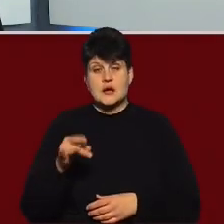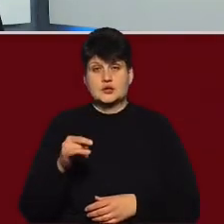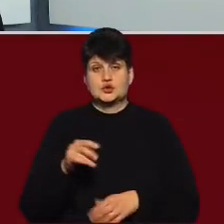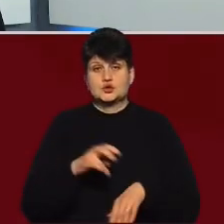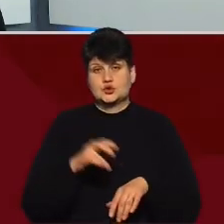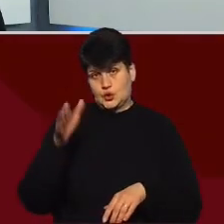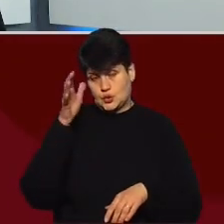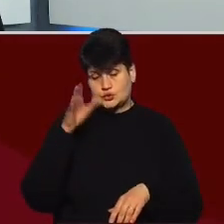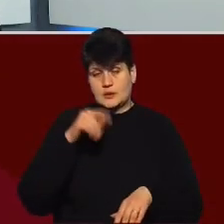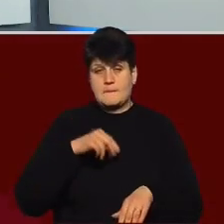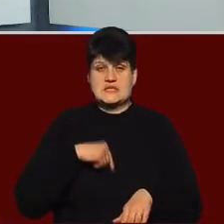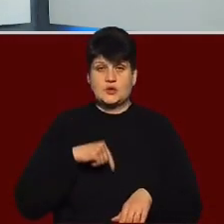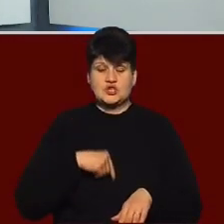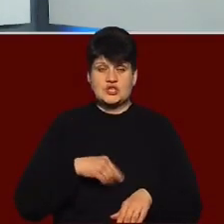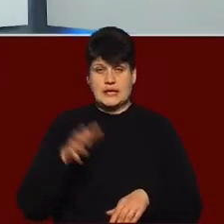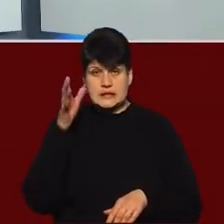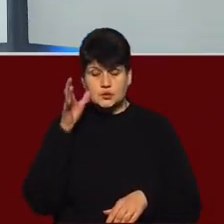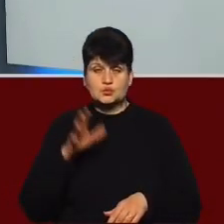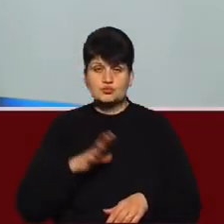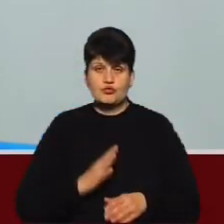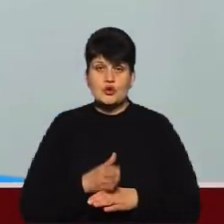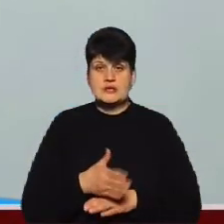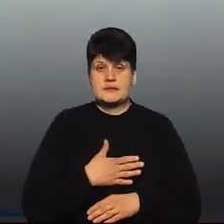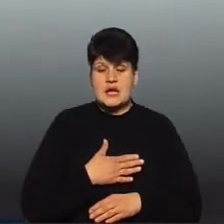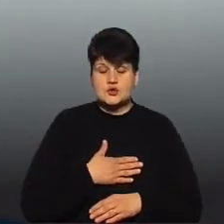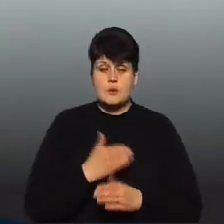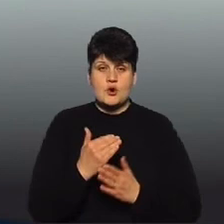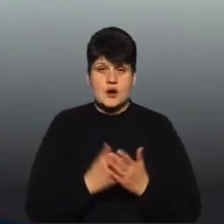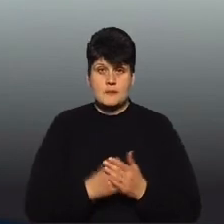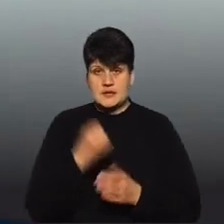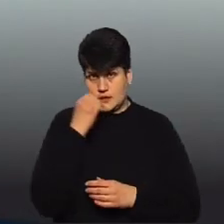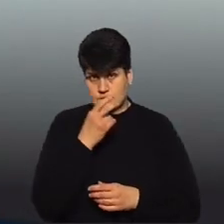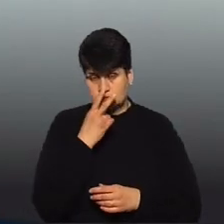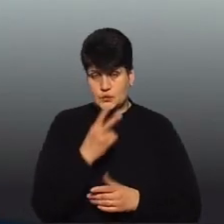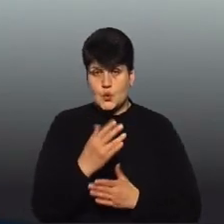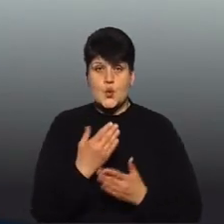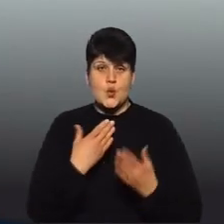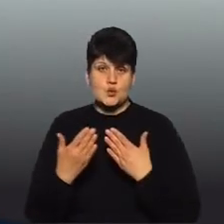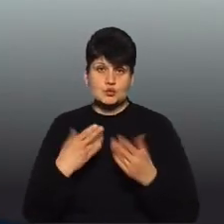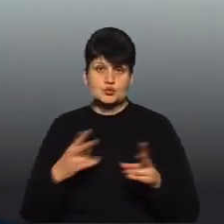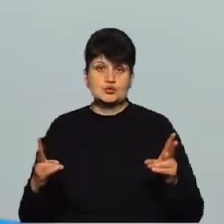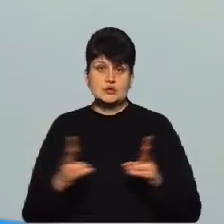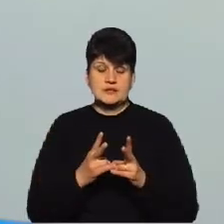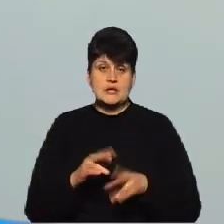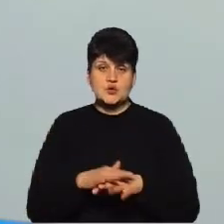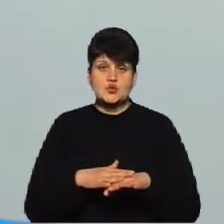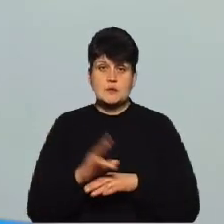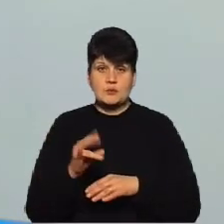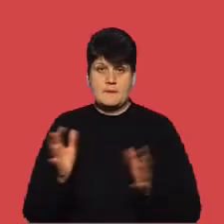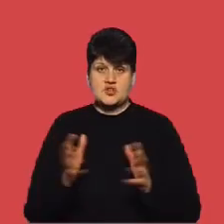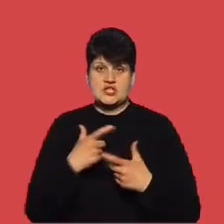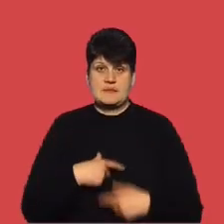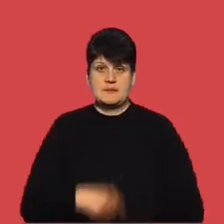Соціологічної асоціації України, був сьогодні гостем нашої програми. Вам дякую за те, що долучилися до розмови. Зустрінемося на Суспільному. Бережіть себе.